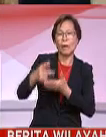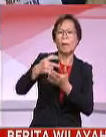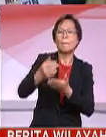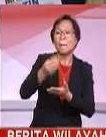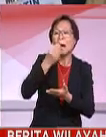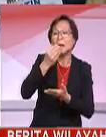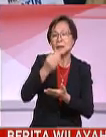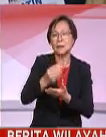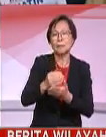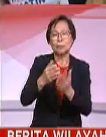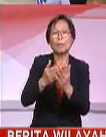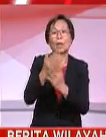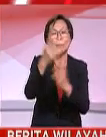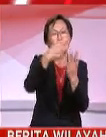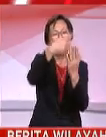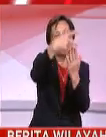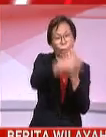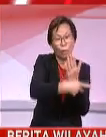MAFI prihatin.